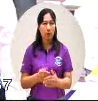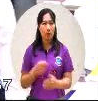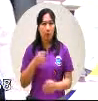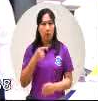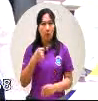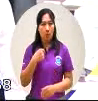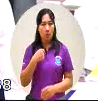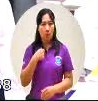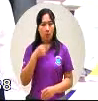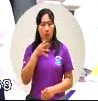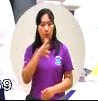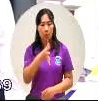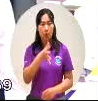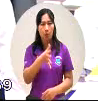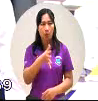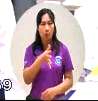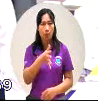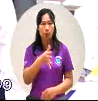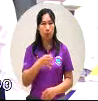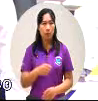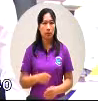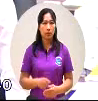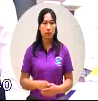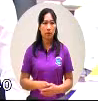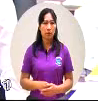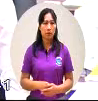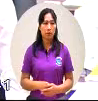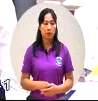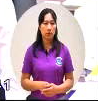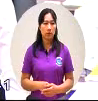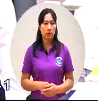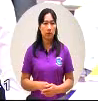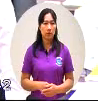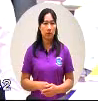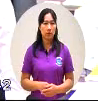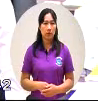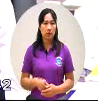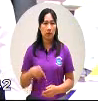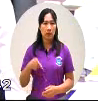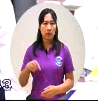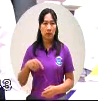问一下610之后有到纳玛夏区的